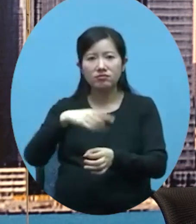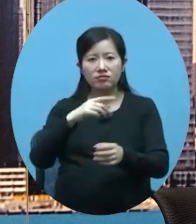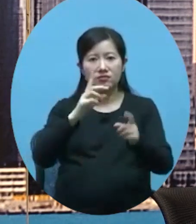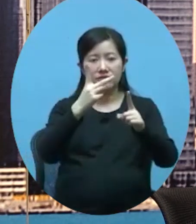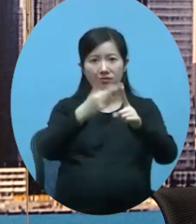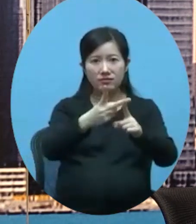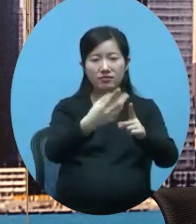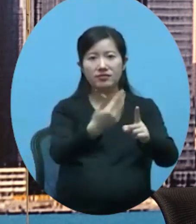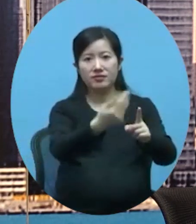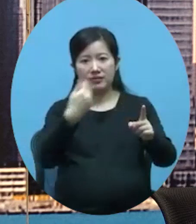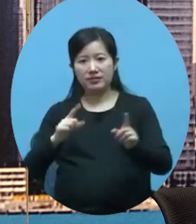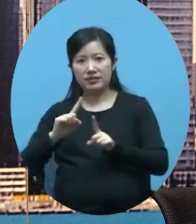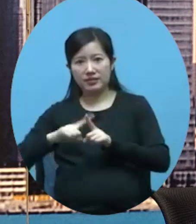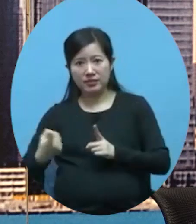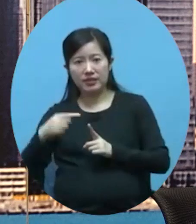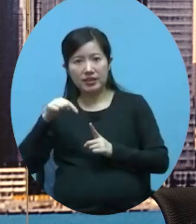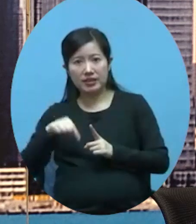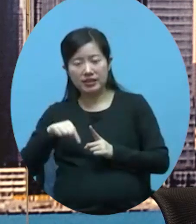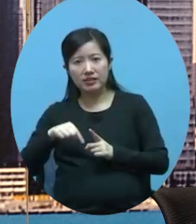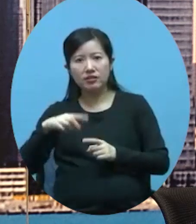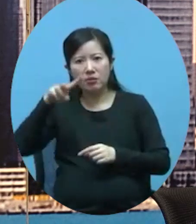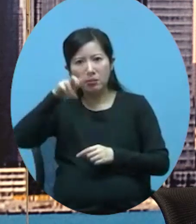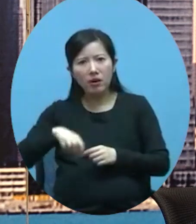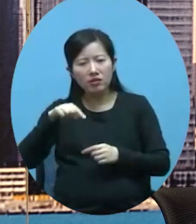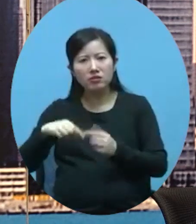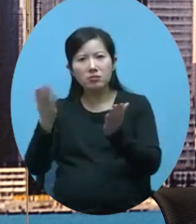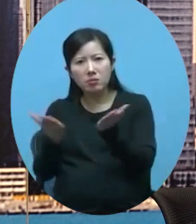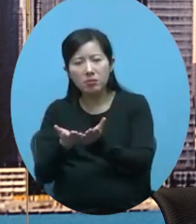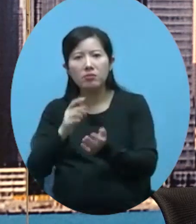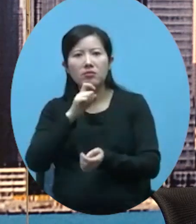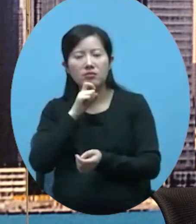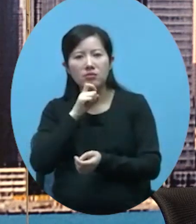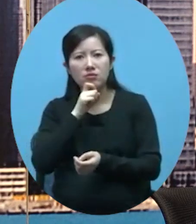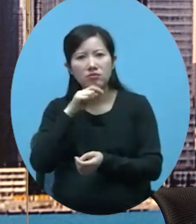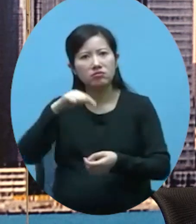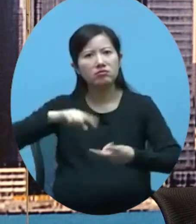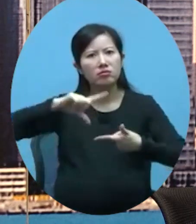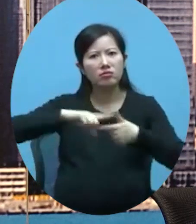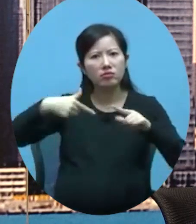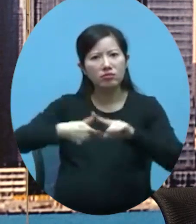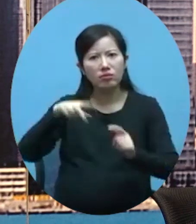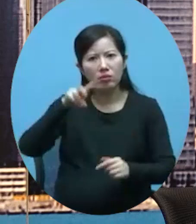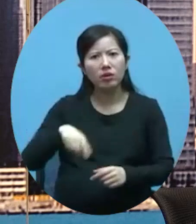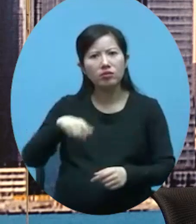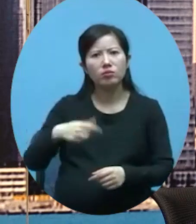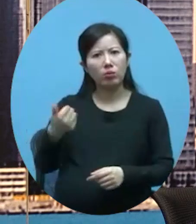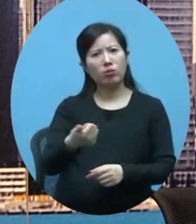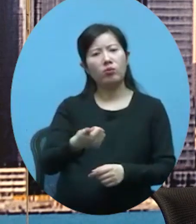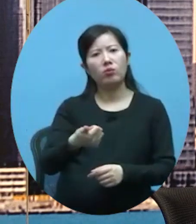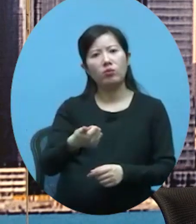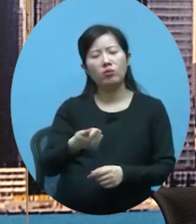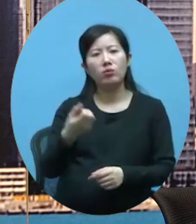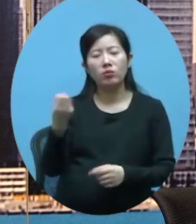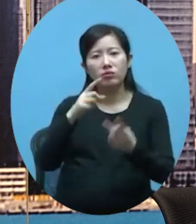新型冠狀病毒我們覺得這個方法第一我們有文獻都見到是有用的第二